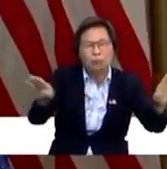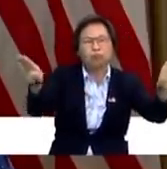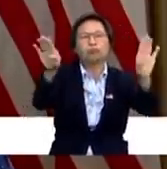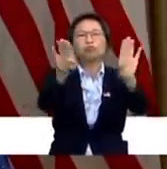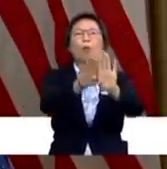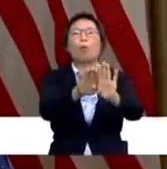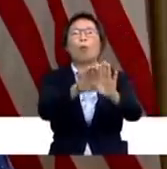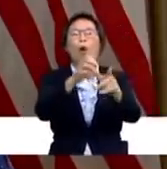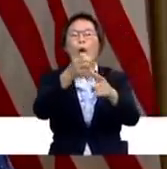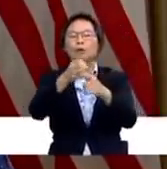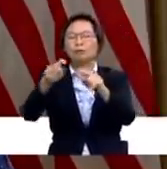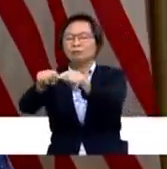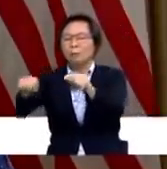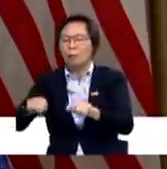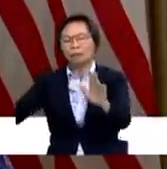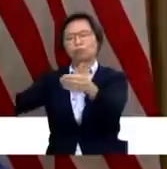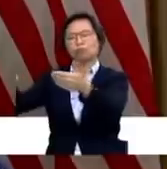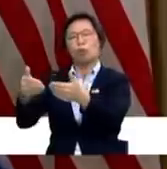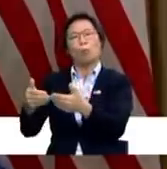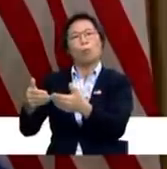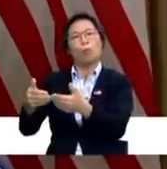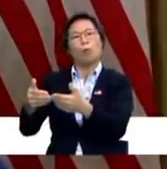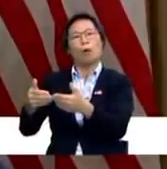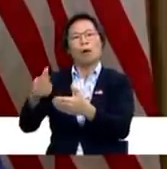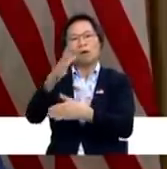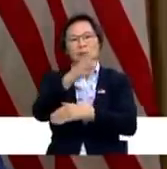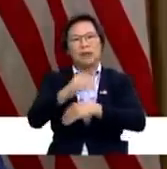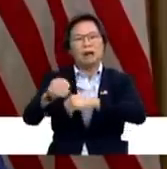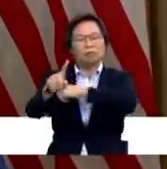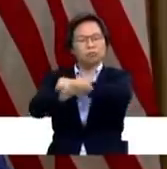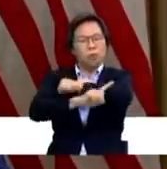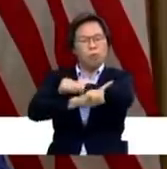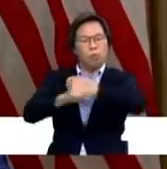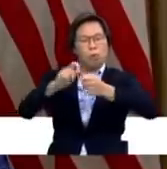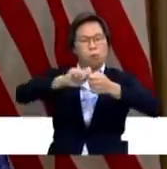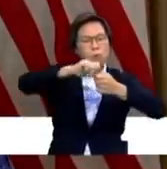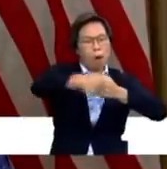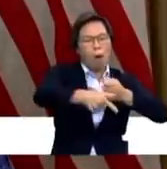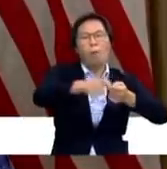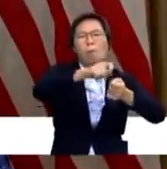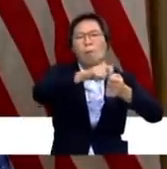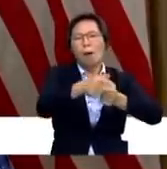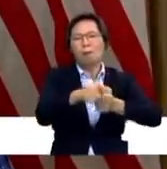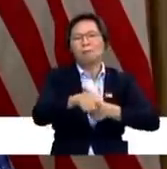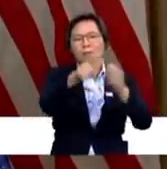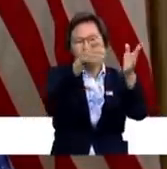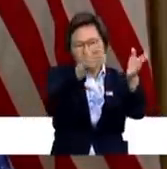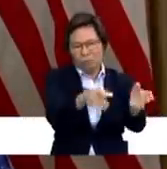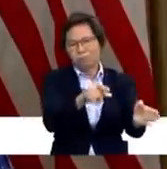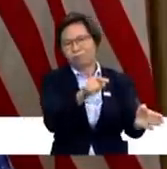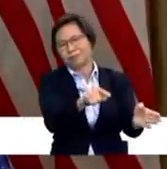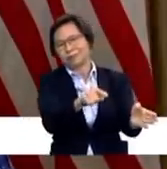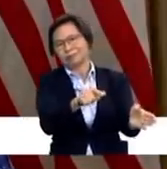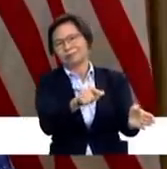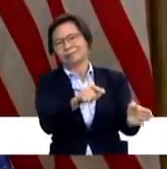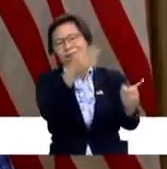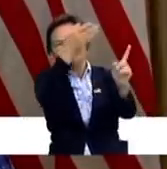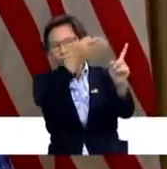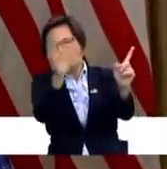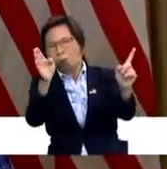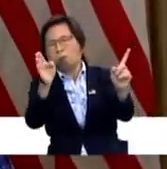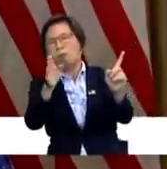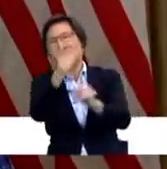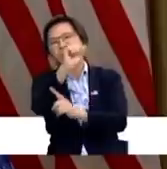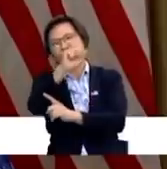atau kawasannya terlibat selain mengeluarkan kompaun kepada pihak yang dikenal pasti melanggar